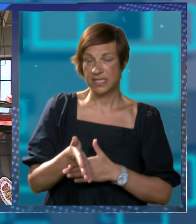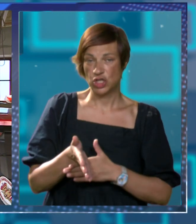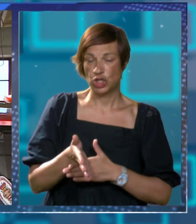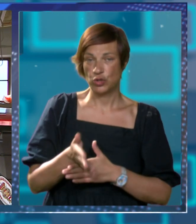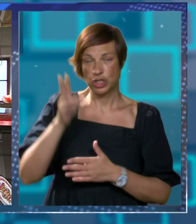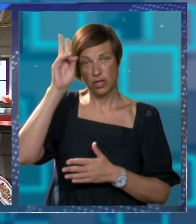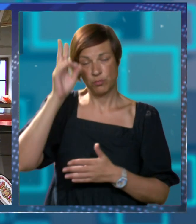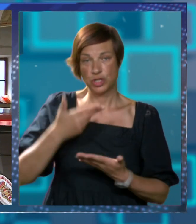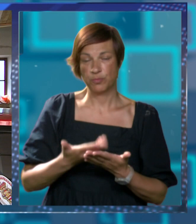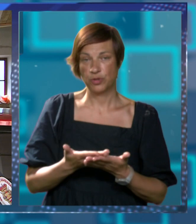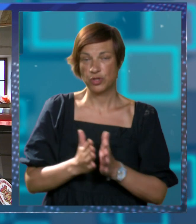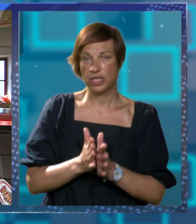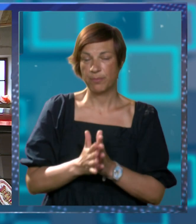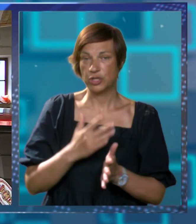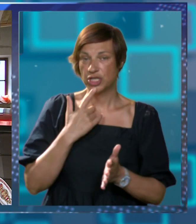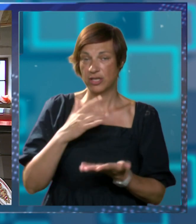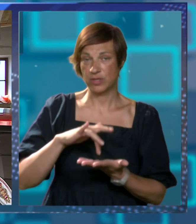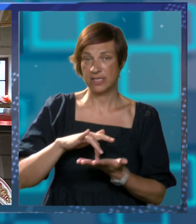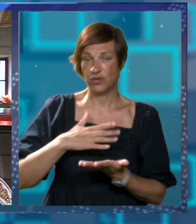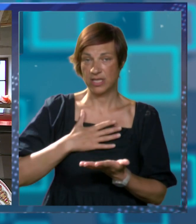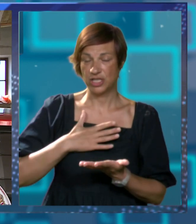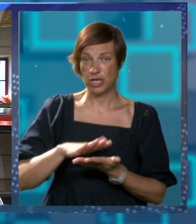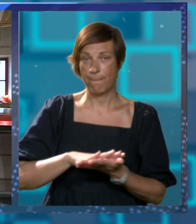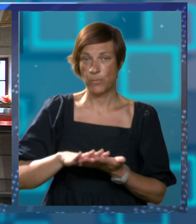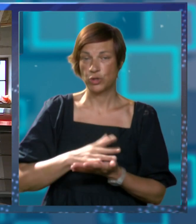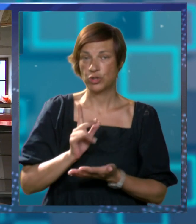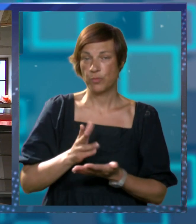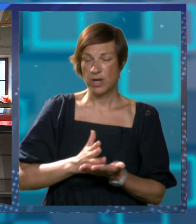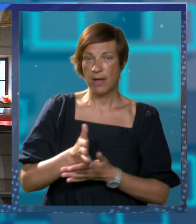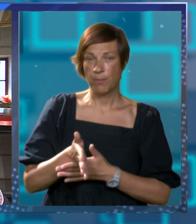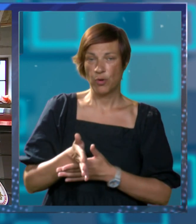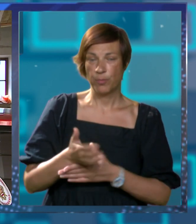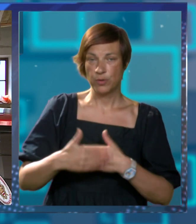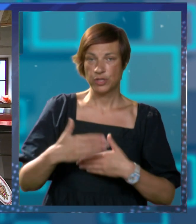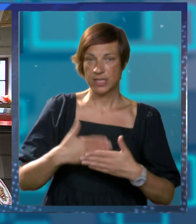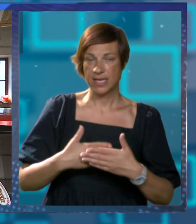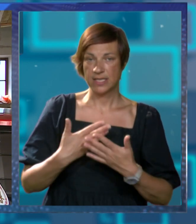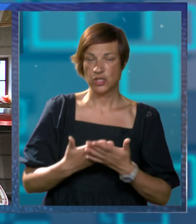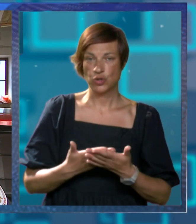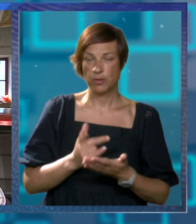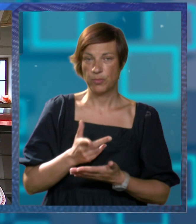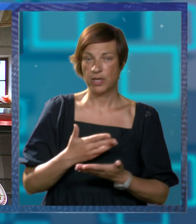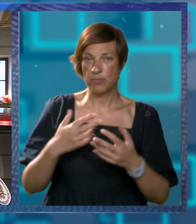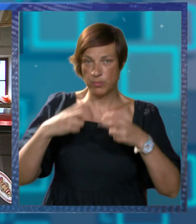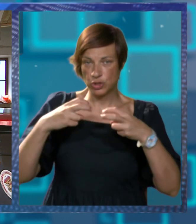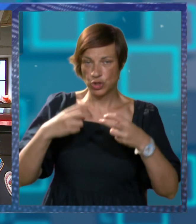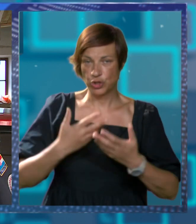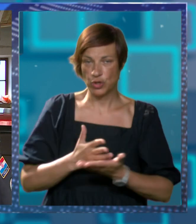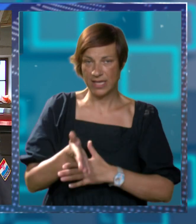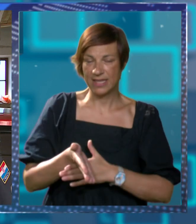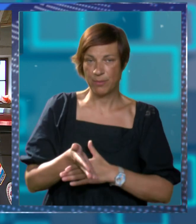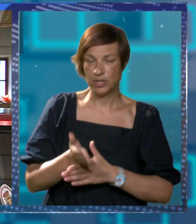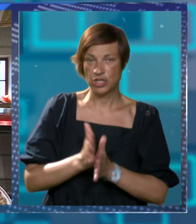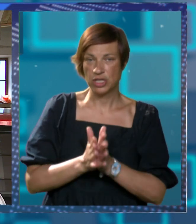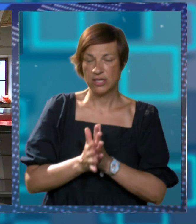doći kao što možemo doći na neke požare koji nastanu na našem području. Znači, moramo proći granični prijelaz, moramo proći te kontrole da bi